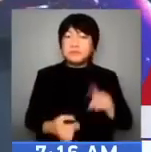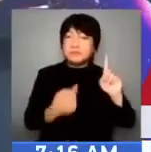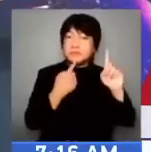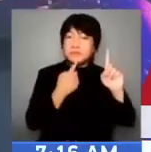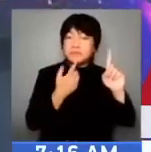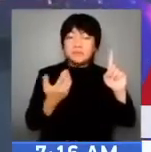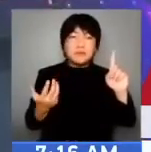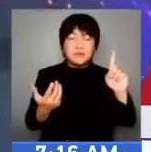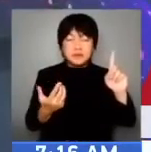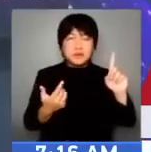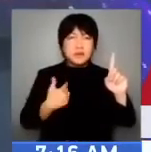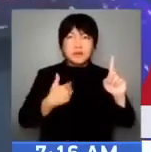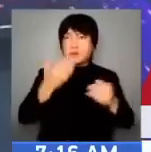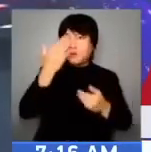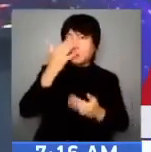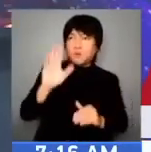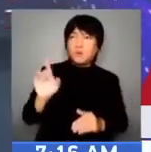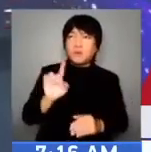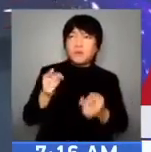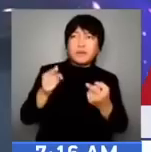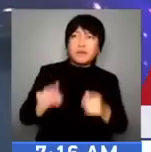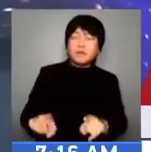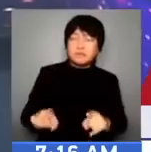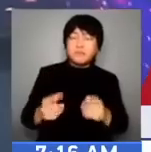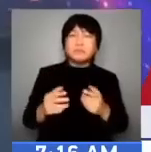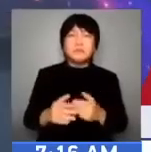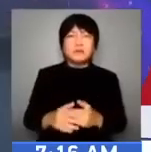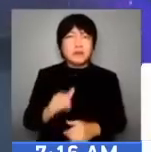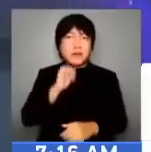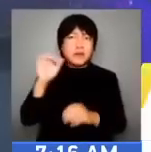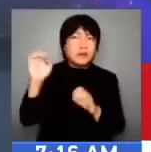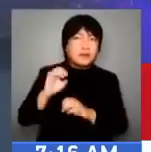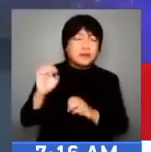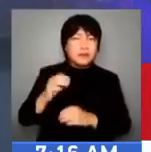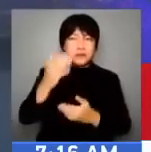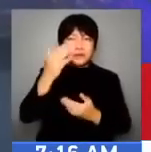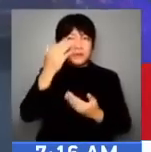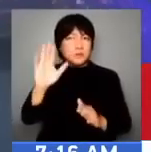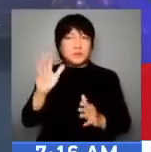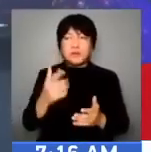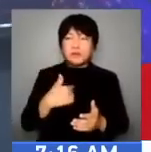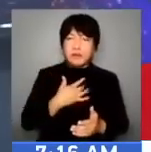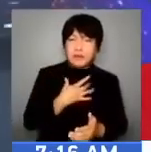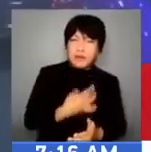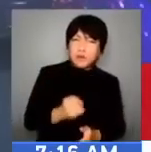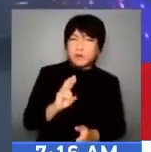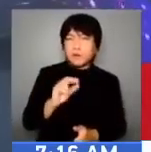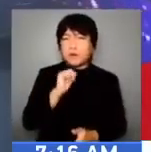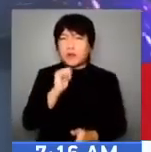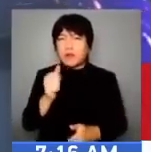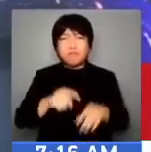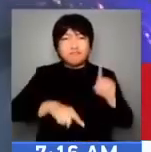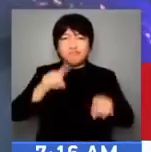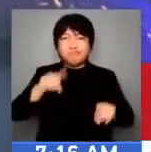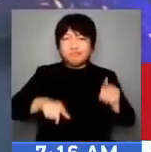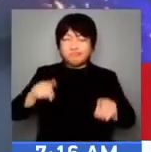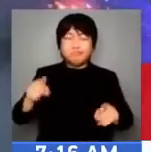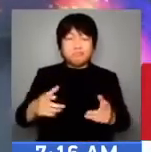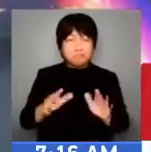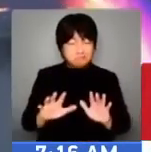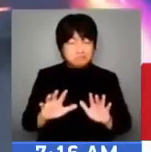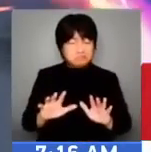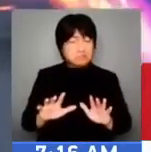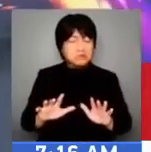I know, things I like, things I don't like. But in the end, lahat ng ito